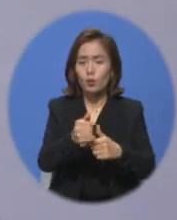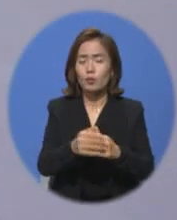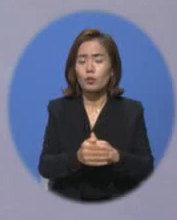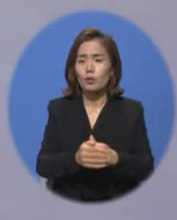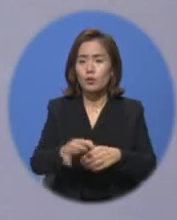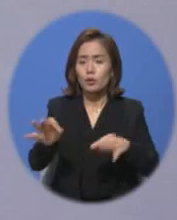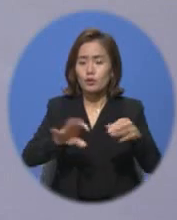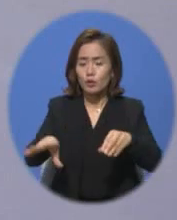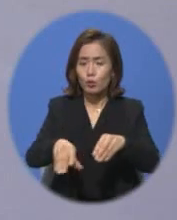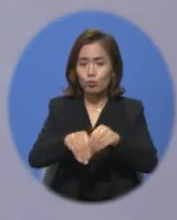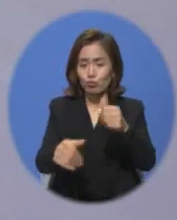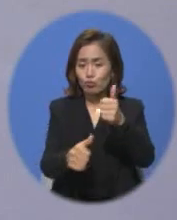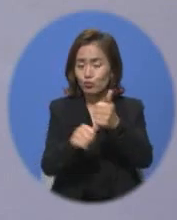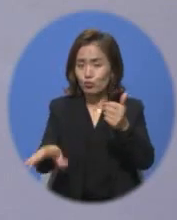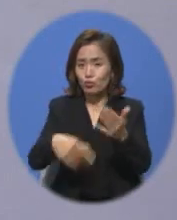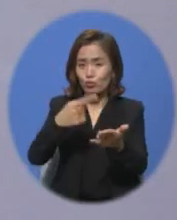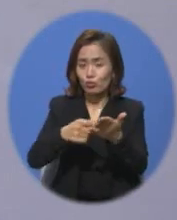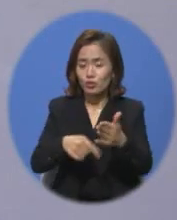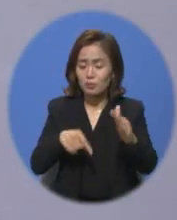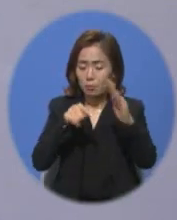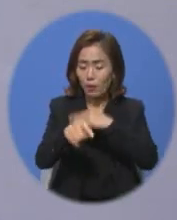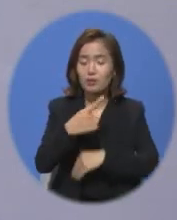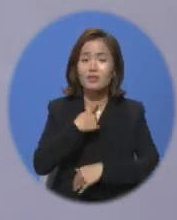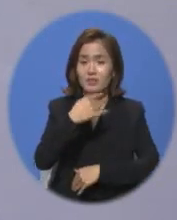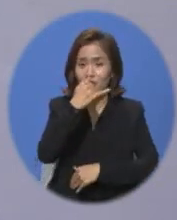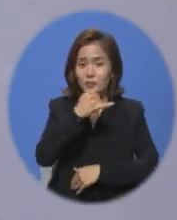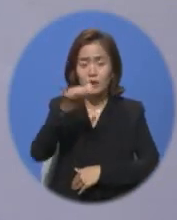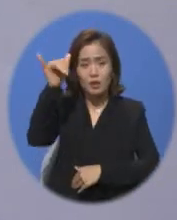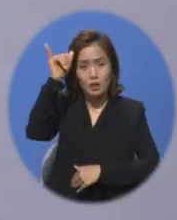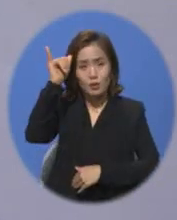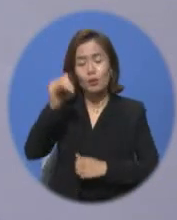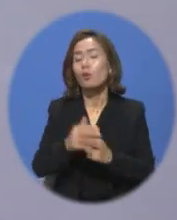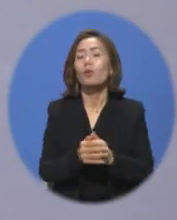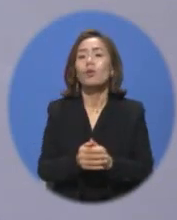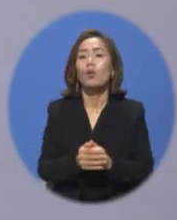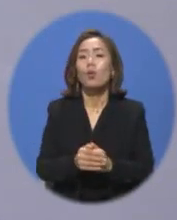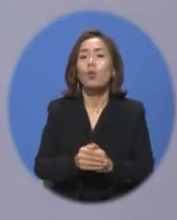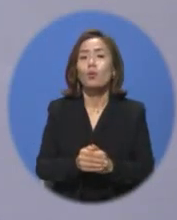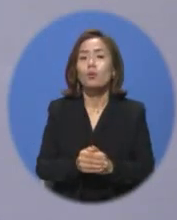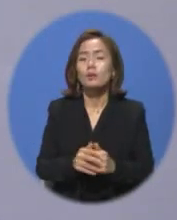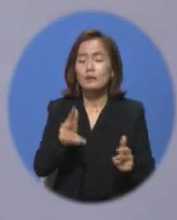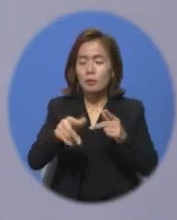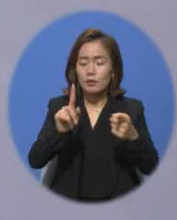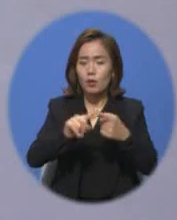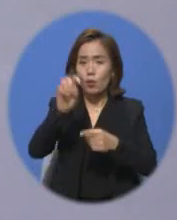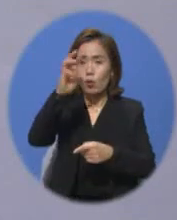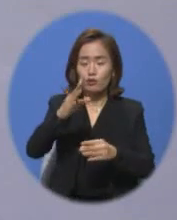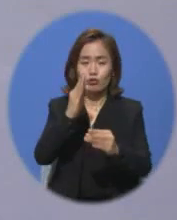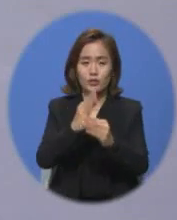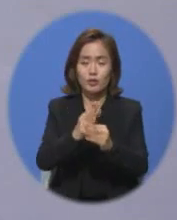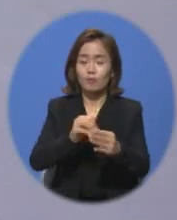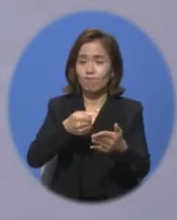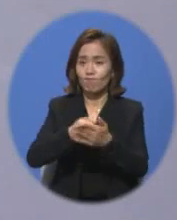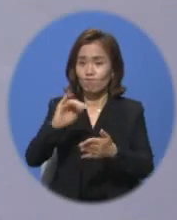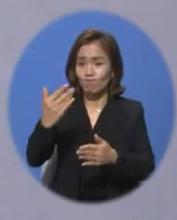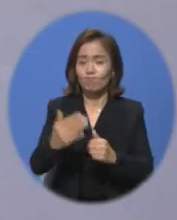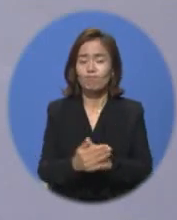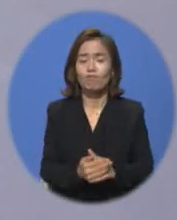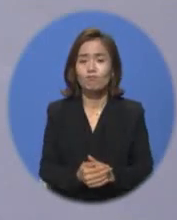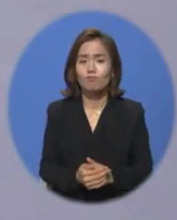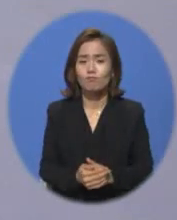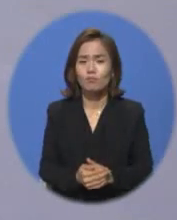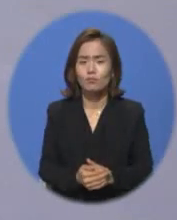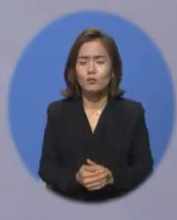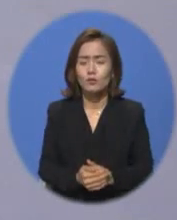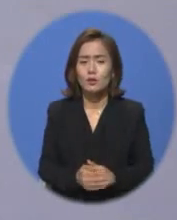광주시장님과함께홍남기경제부총리도예방했습니다. 어쨌든,이것이 광주에서인공지능의큰틀이구축된배경입니다. 만약제가재선에